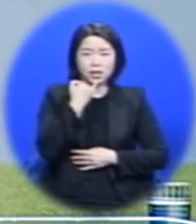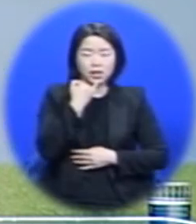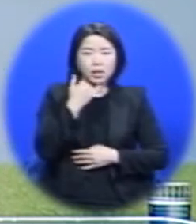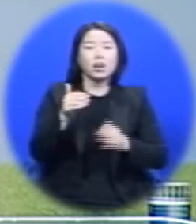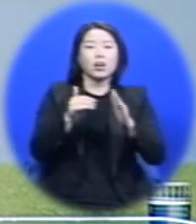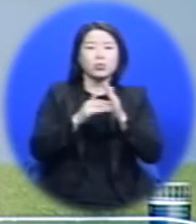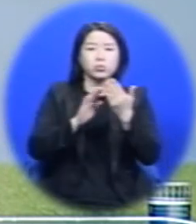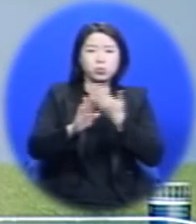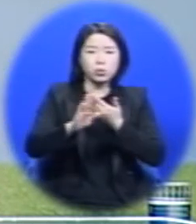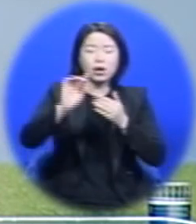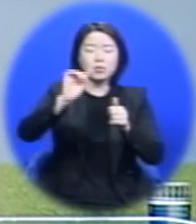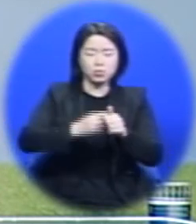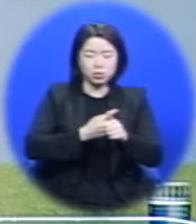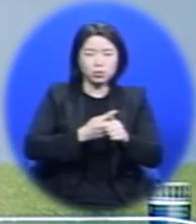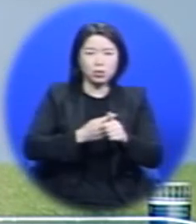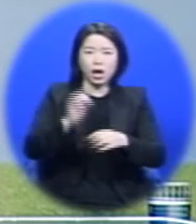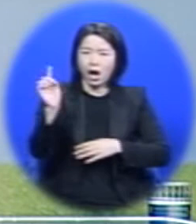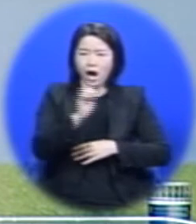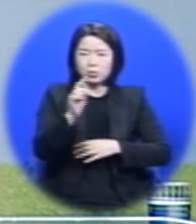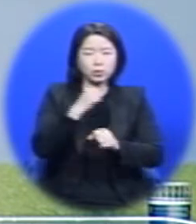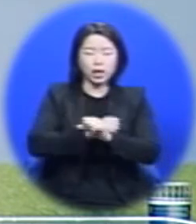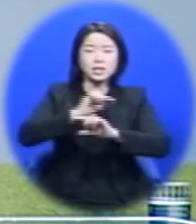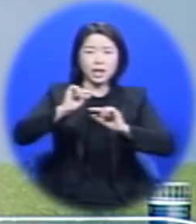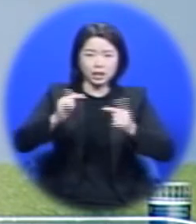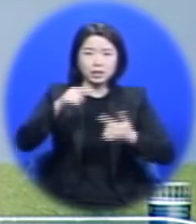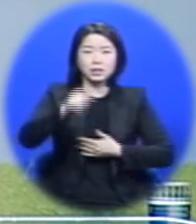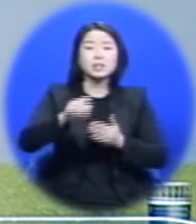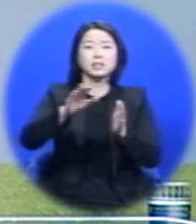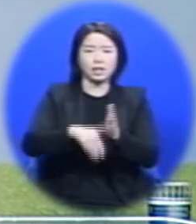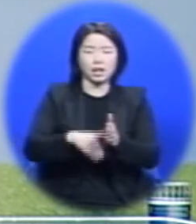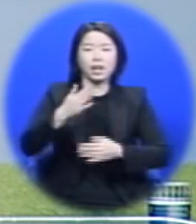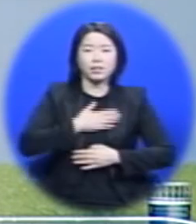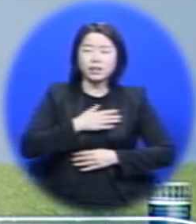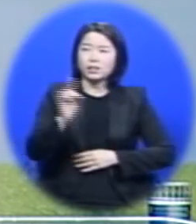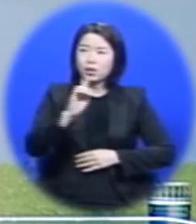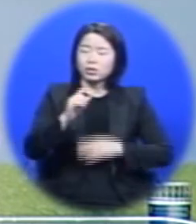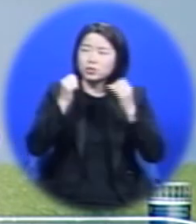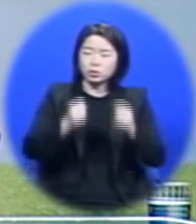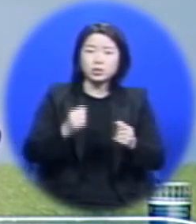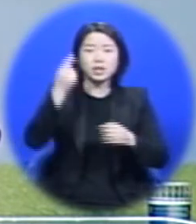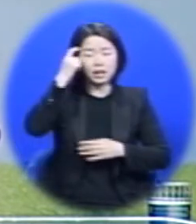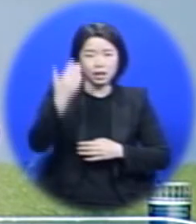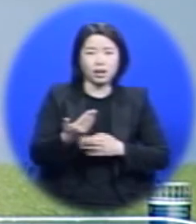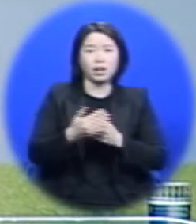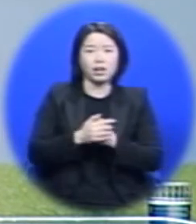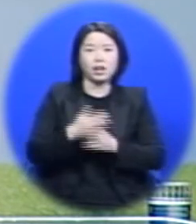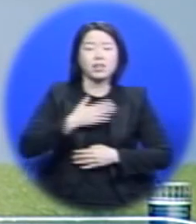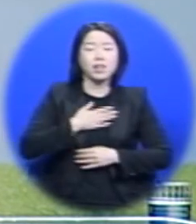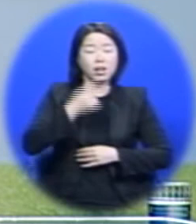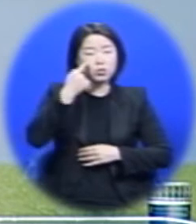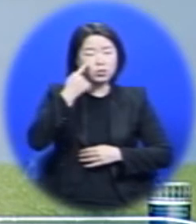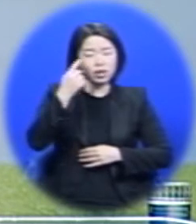그러고 나니까 비로소 아무것도 안 해도 될 그때 나는 어떤 존재인가가 내